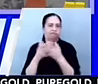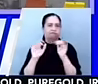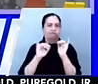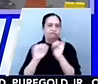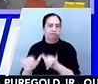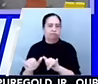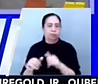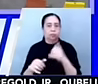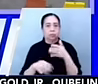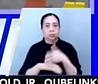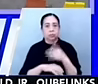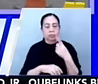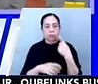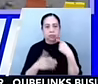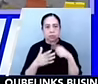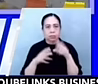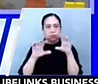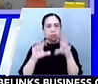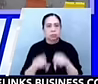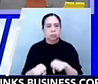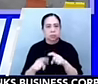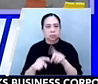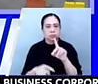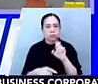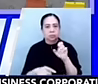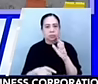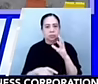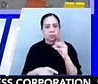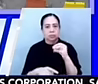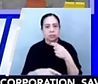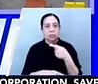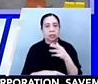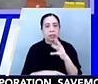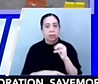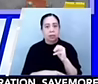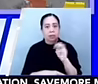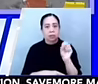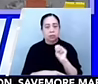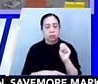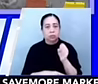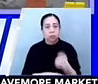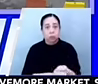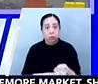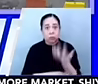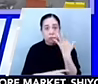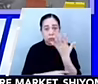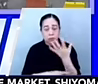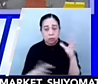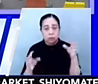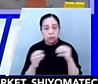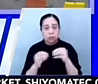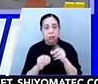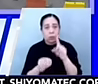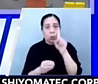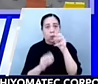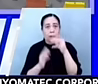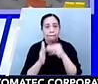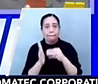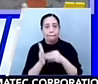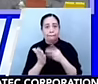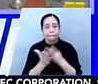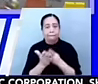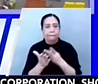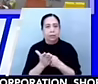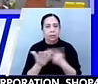matapos umanong mahulihan ng 150 grams ng shabu na nagkakahalaga ng mahigit 1 milyong piso sa by-bust